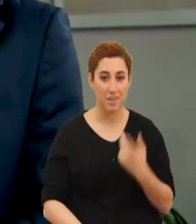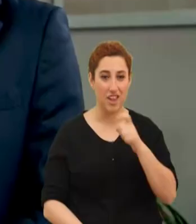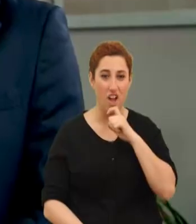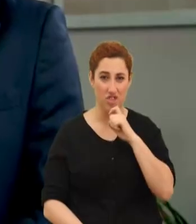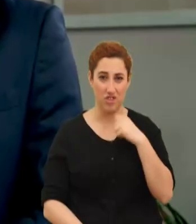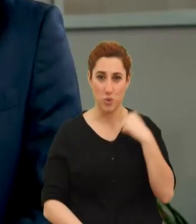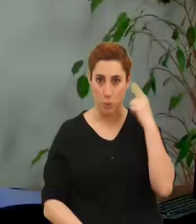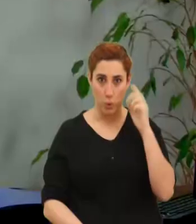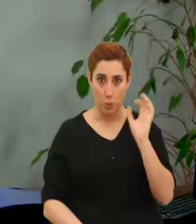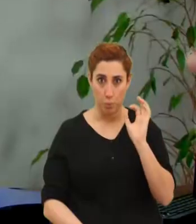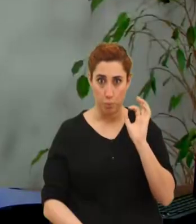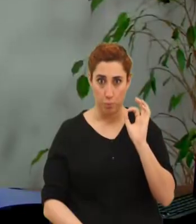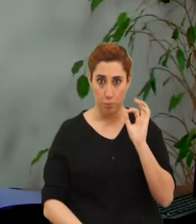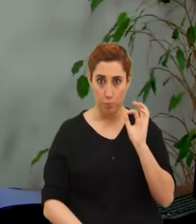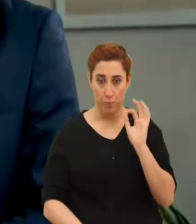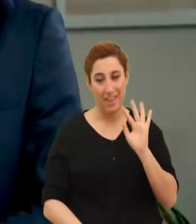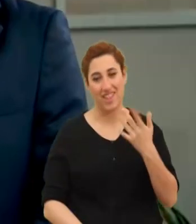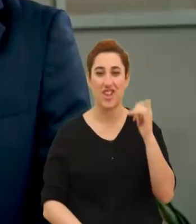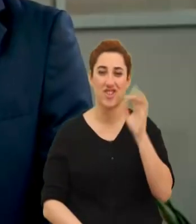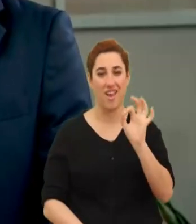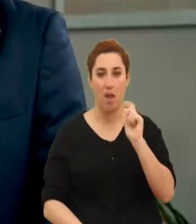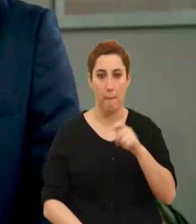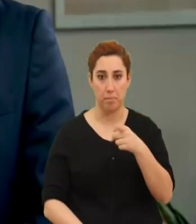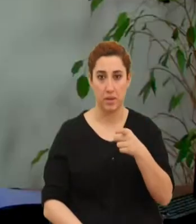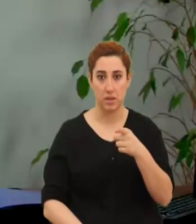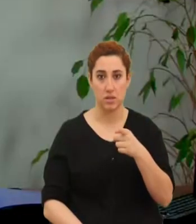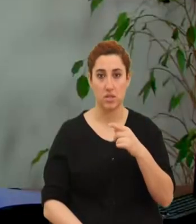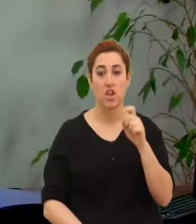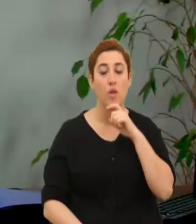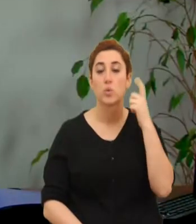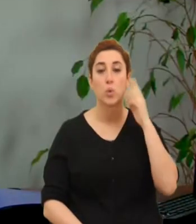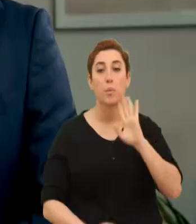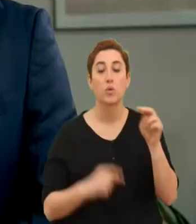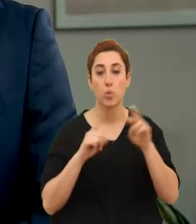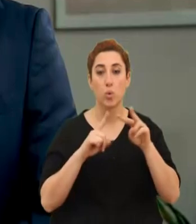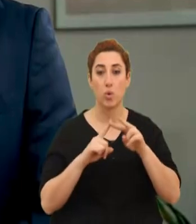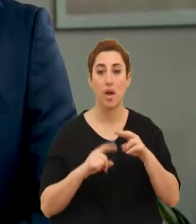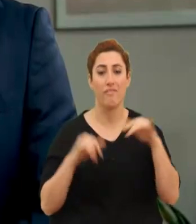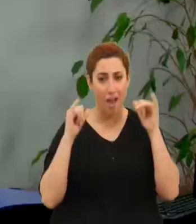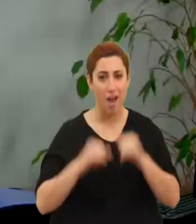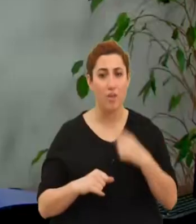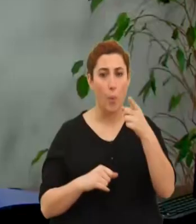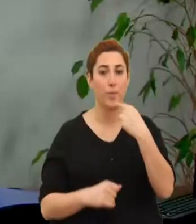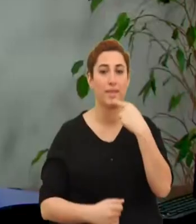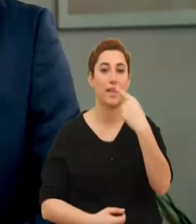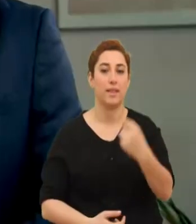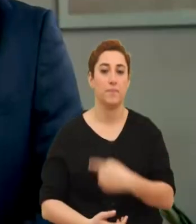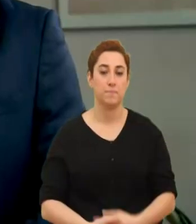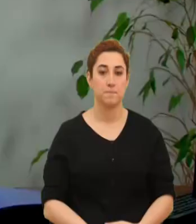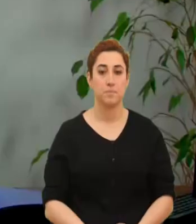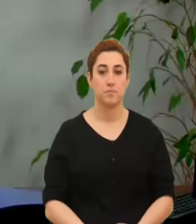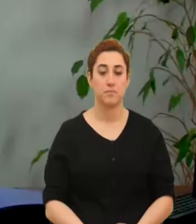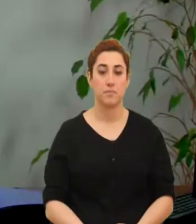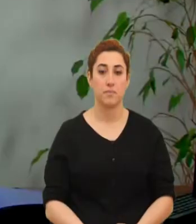Ya yanlış duydum ya da şaka yaptınız herhalde. Yanlış duymadın Nurhan. Aynen öyle dedim. Ha.